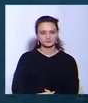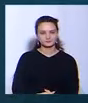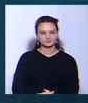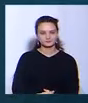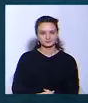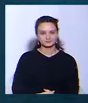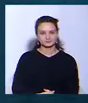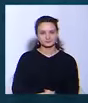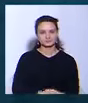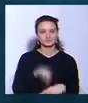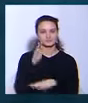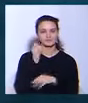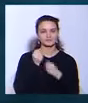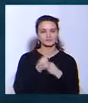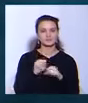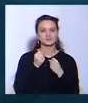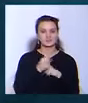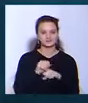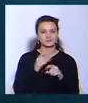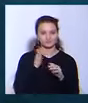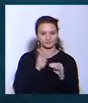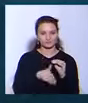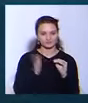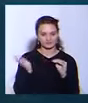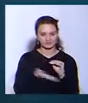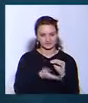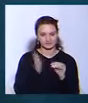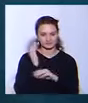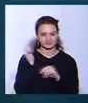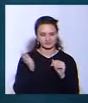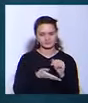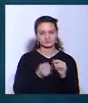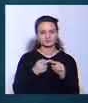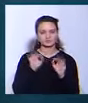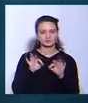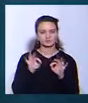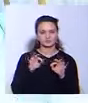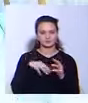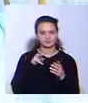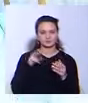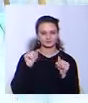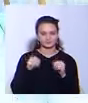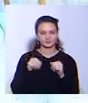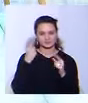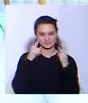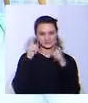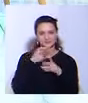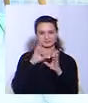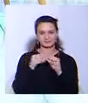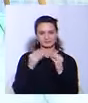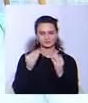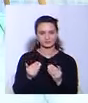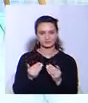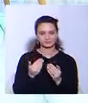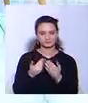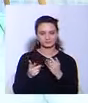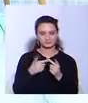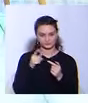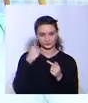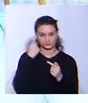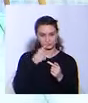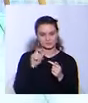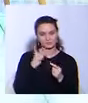ხის მოჭრა და შეღება. ხის მოჭრა და შეღება, მართალია. ანუ იდეები მთლიანად შენი. ანუ შენ